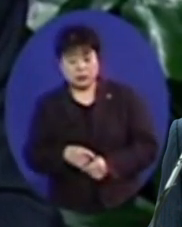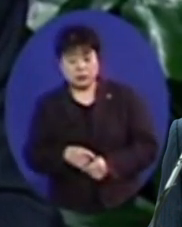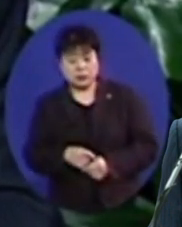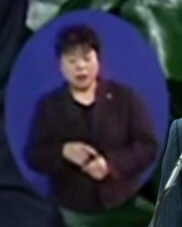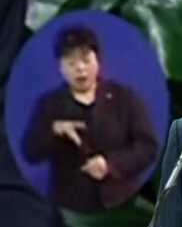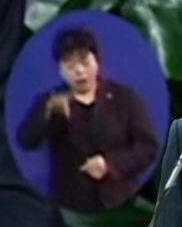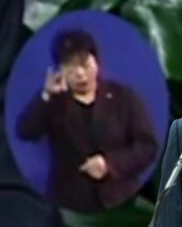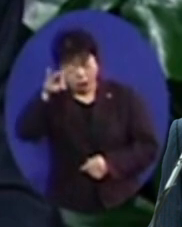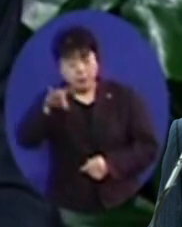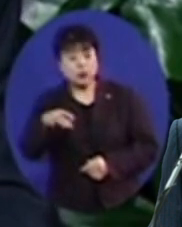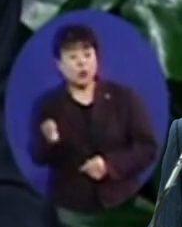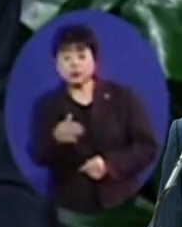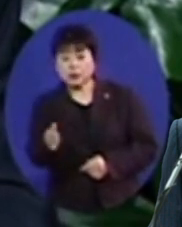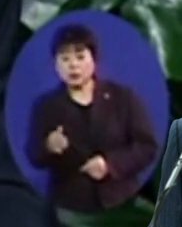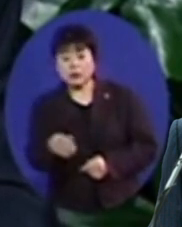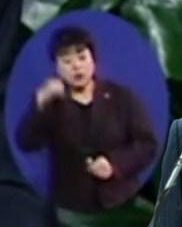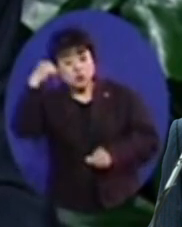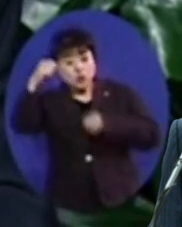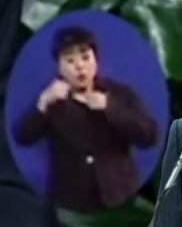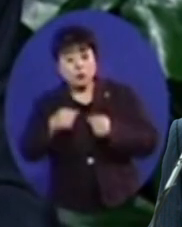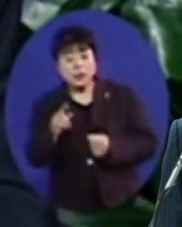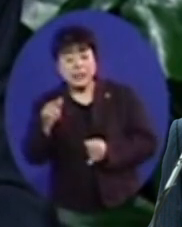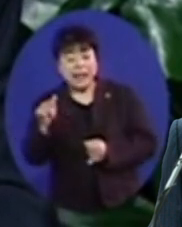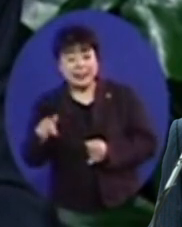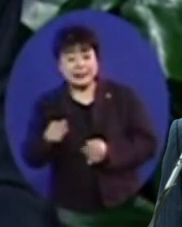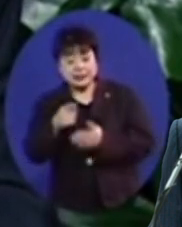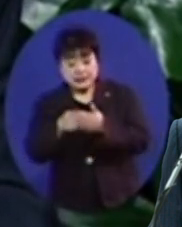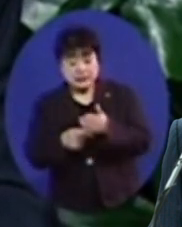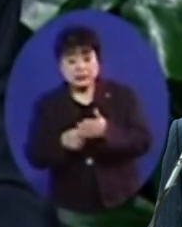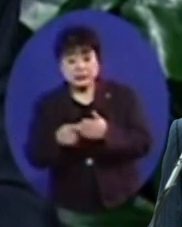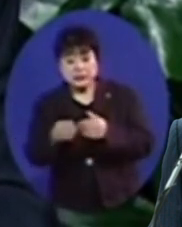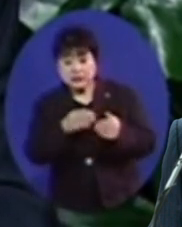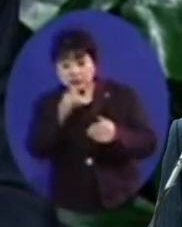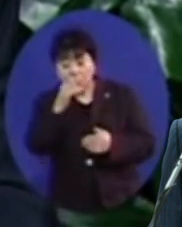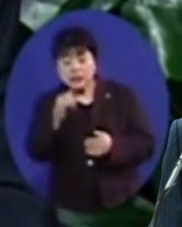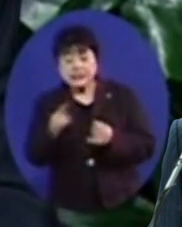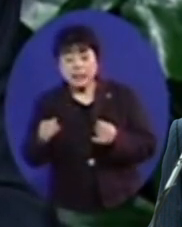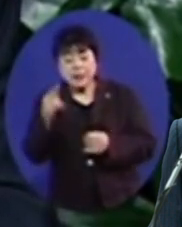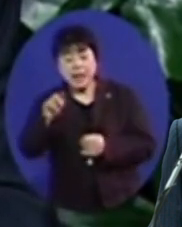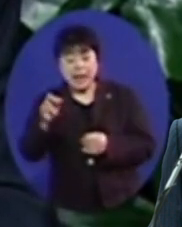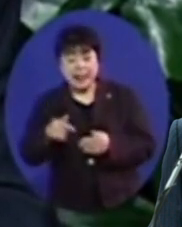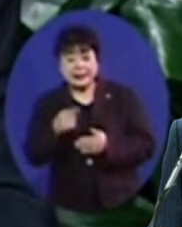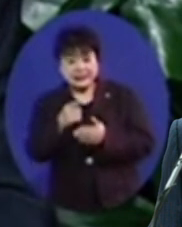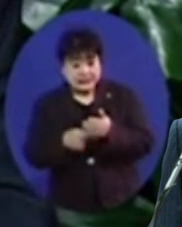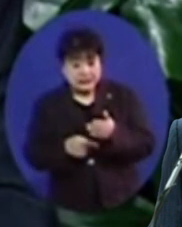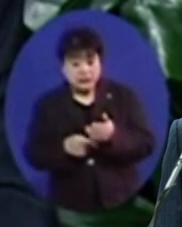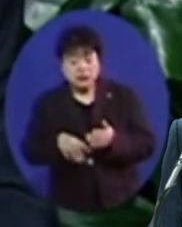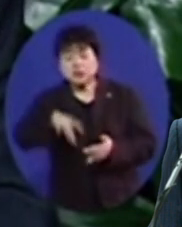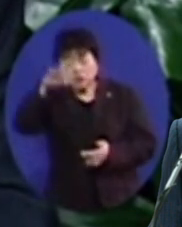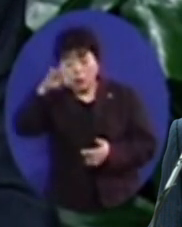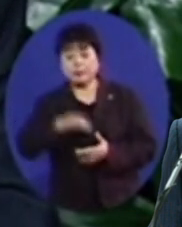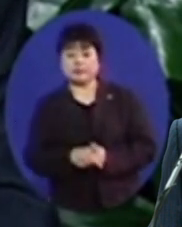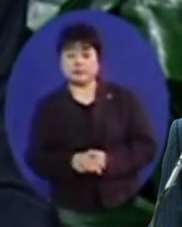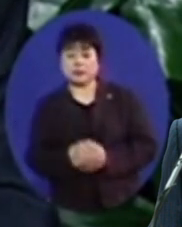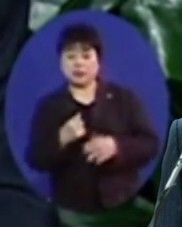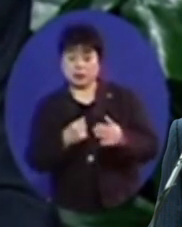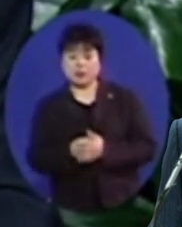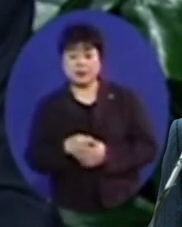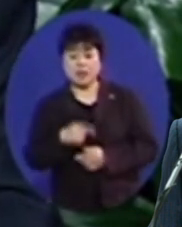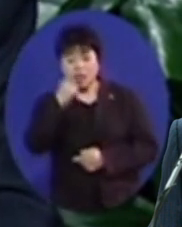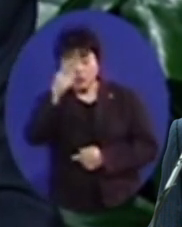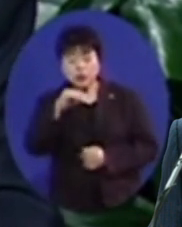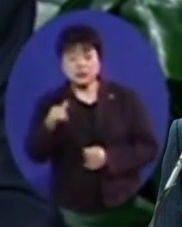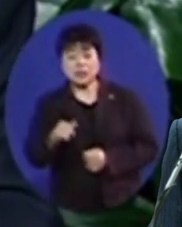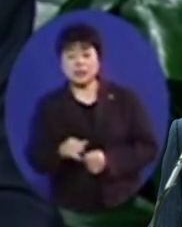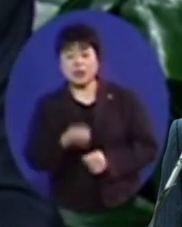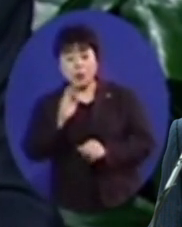없으니까 짐승의 간이식 수술은 다 해봤어도 사람의 간이식 수술은 안 합니다. 그러니까 동양 사람이고